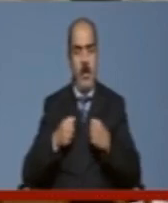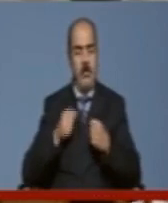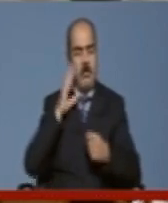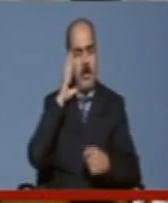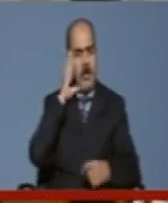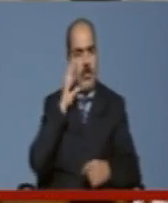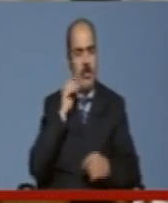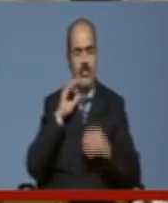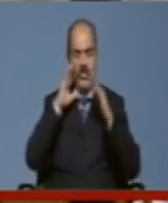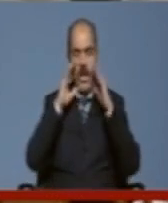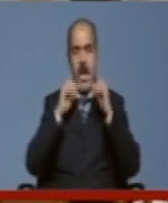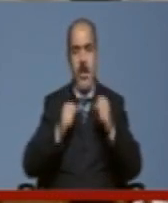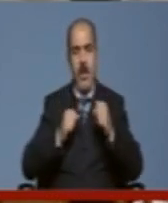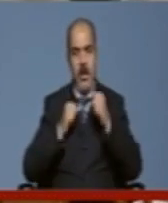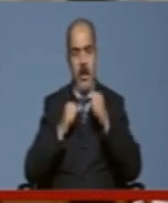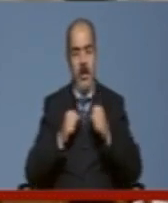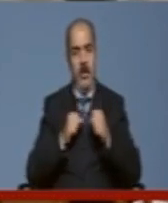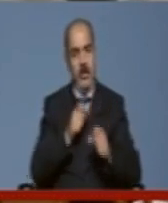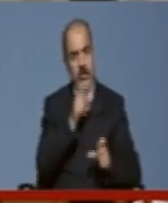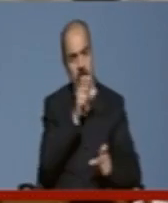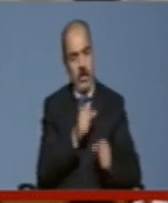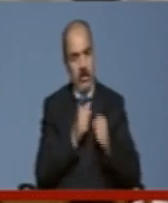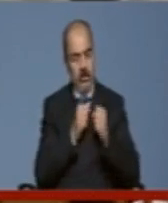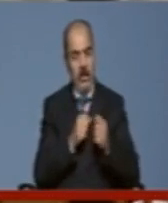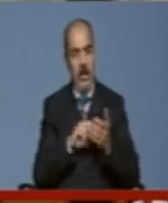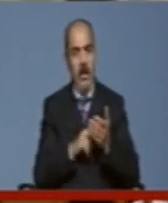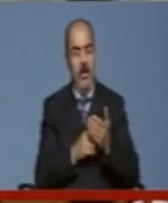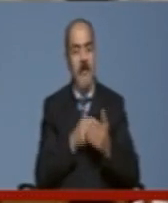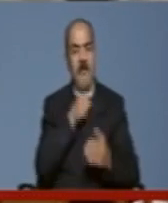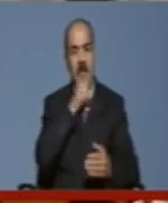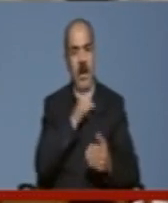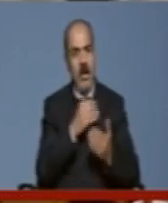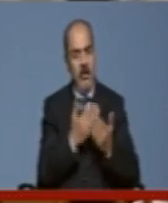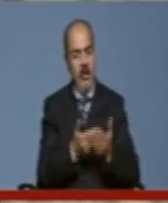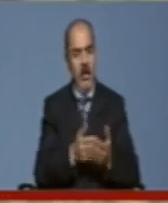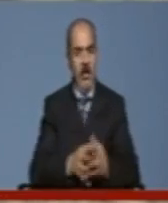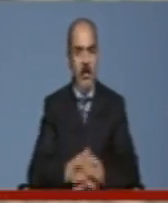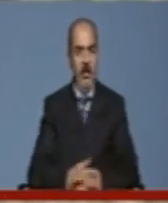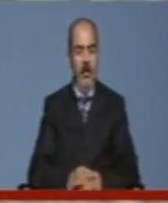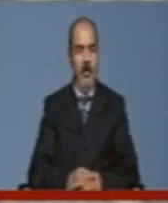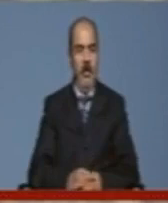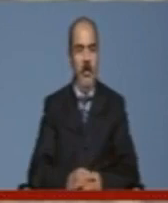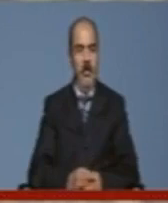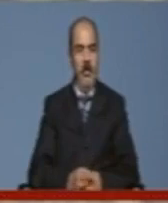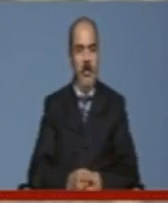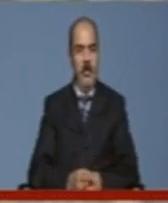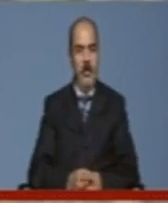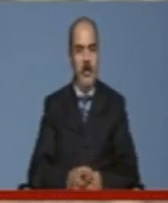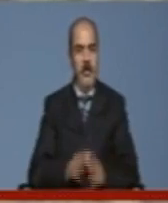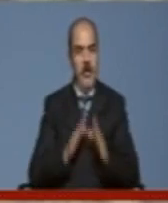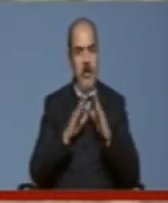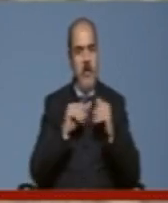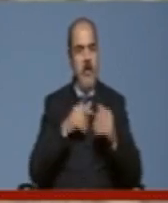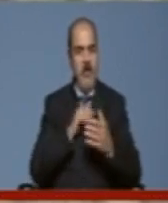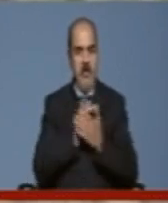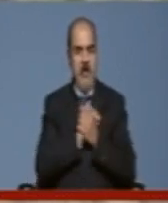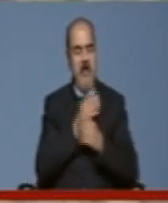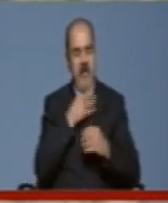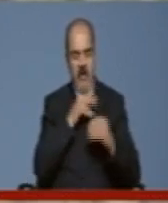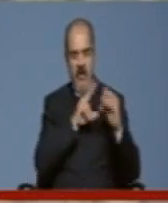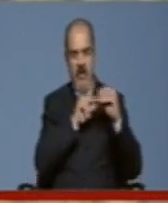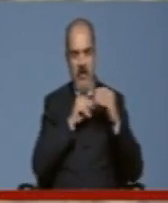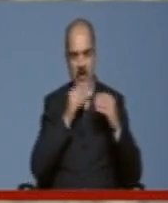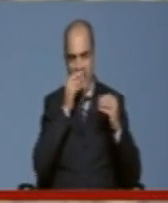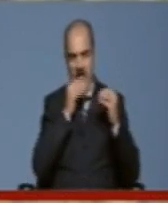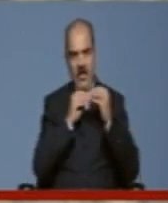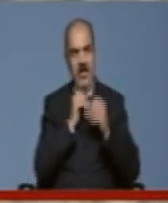والشكر لشخصكم ولفرنسا، وثق أن لك في مصر أصدقاء حريصين أيضا على العمل